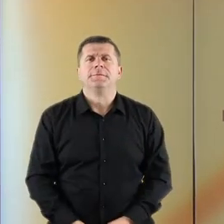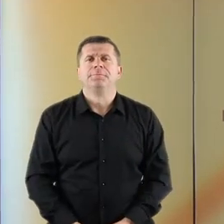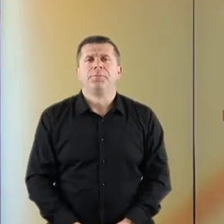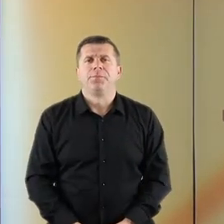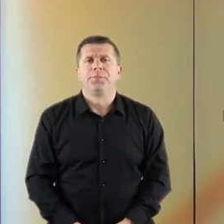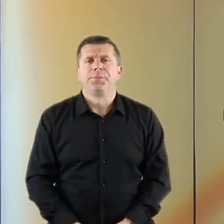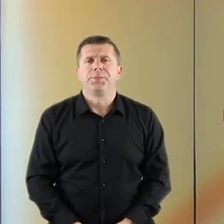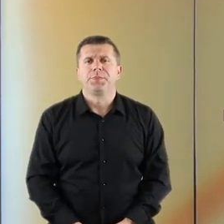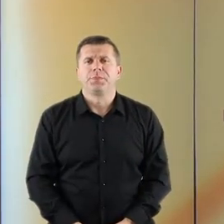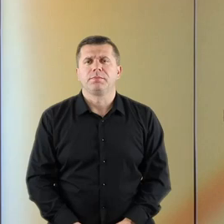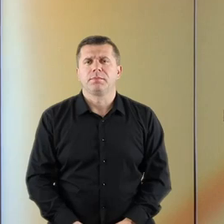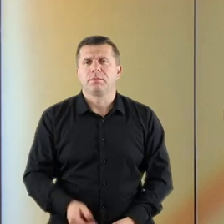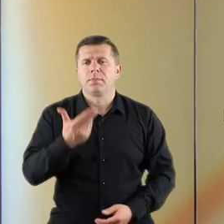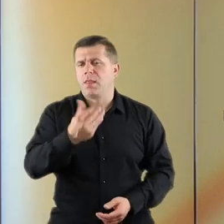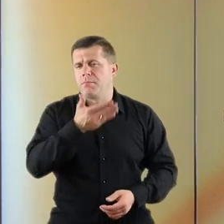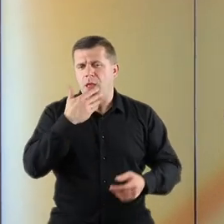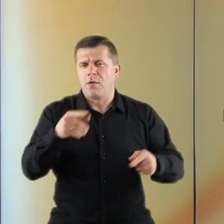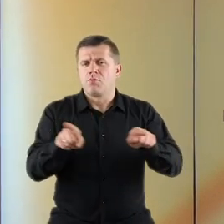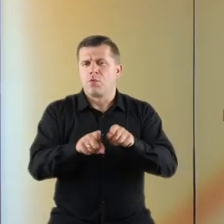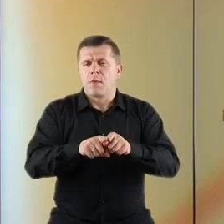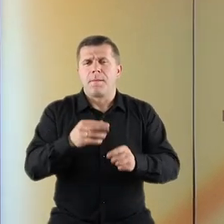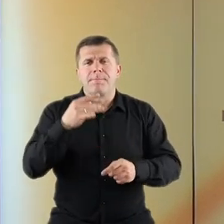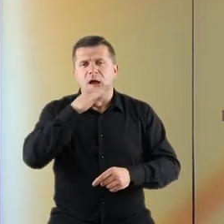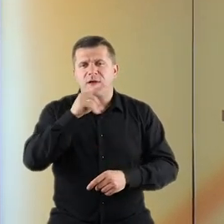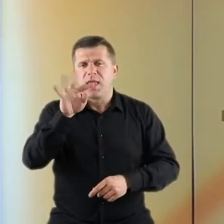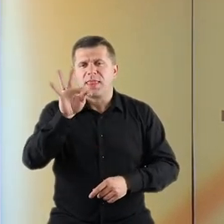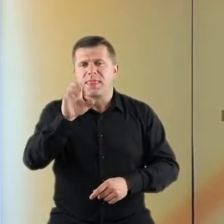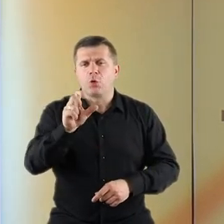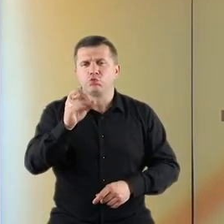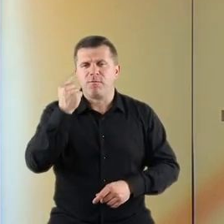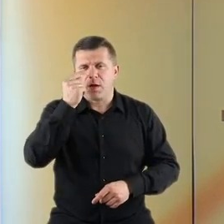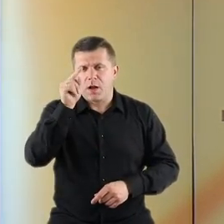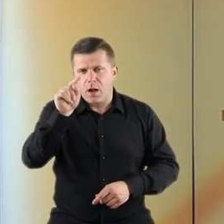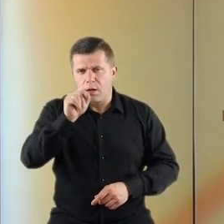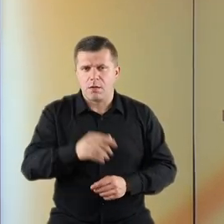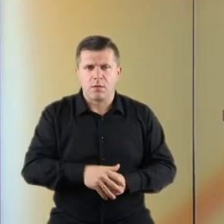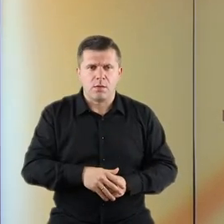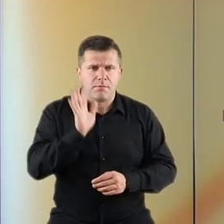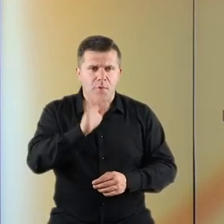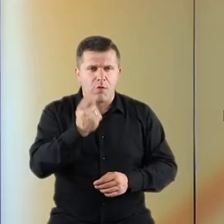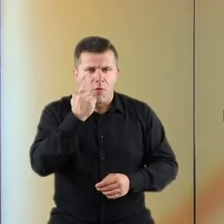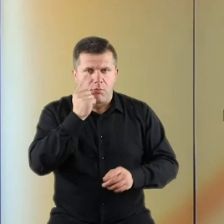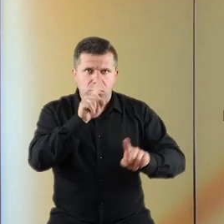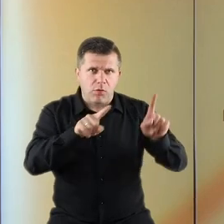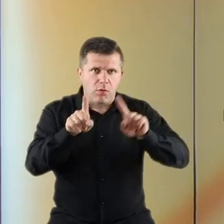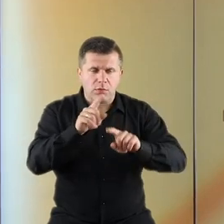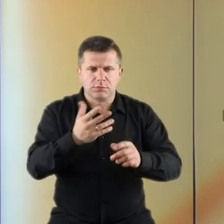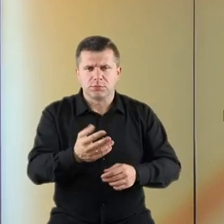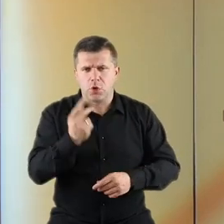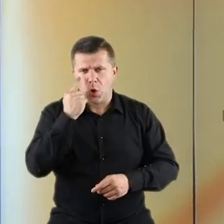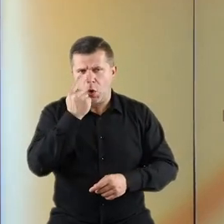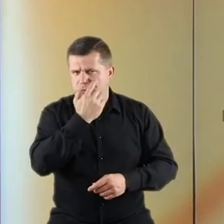nie jednakowym zabarwieniu obu tęczówek spoglądając spode łba chore na oczopląs wreszcie oczy